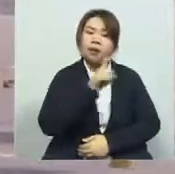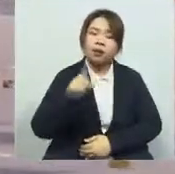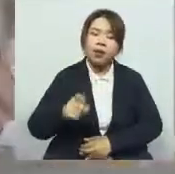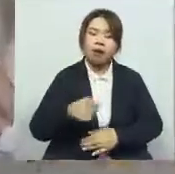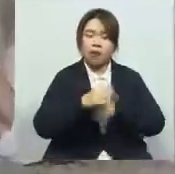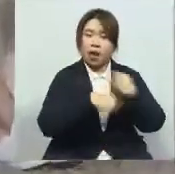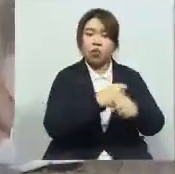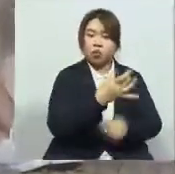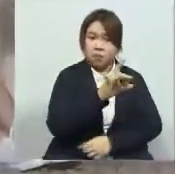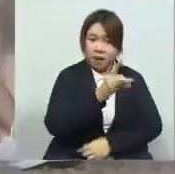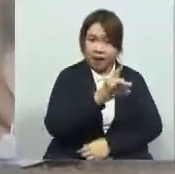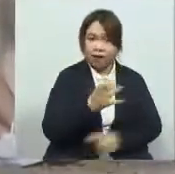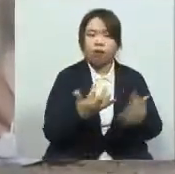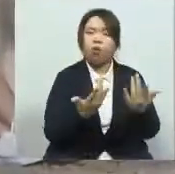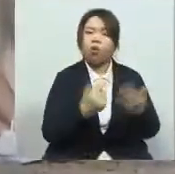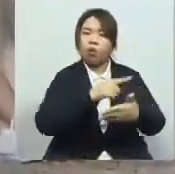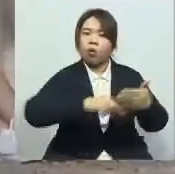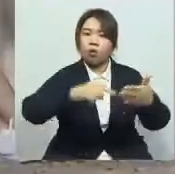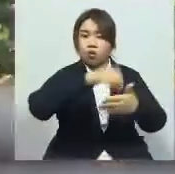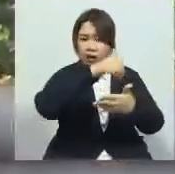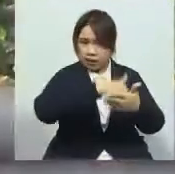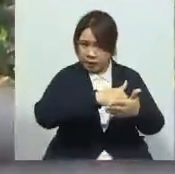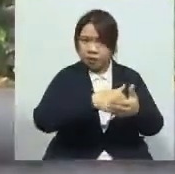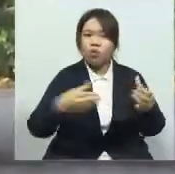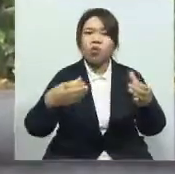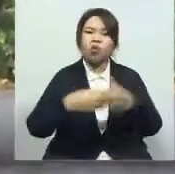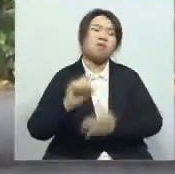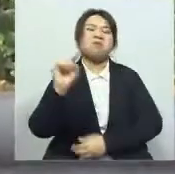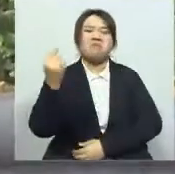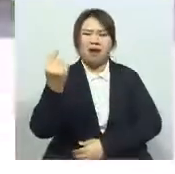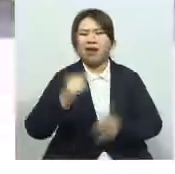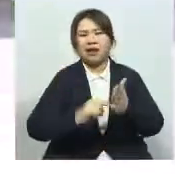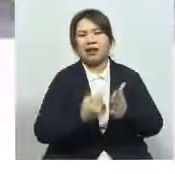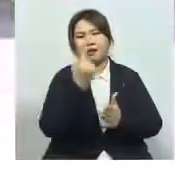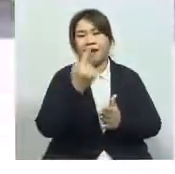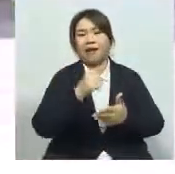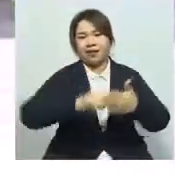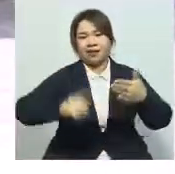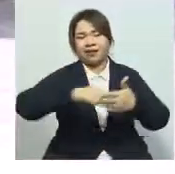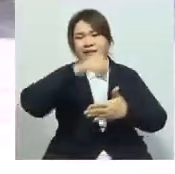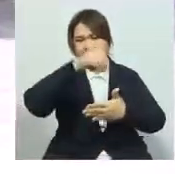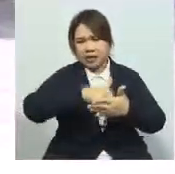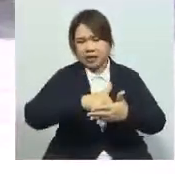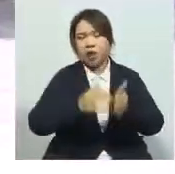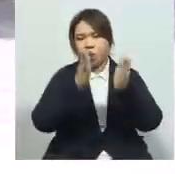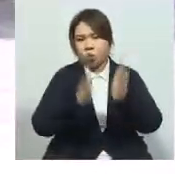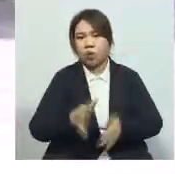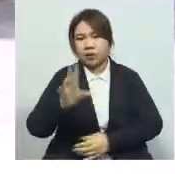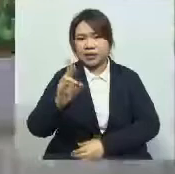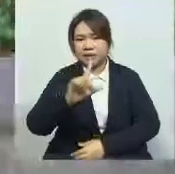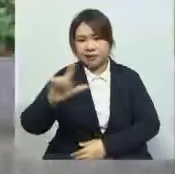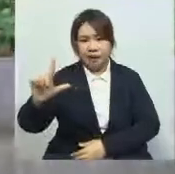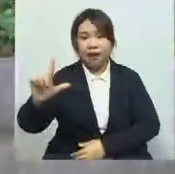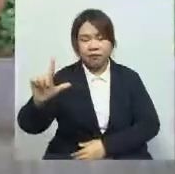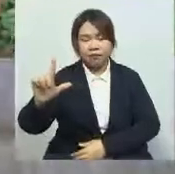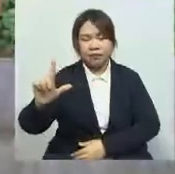18ปีที่กำลังรอใช้สิทธิ์เลือกตั้งซึ่งเป็นคนรุ่นใหม่ที่ยังไม่เคยเลือกตั้งส.ส.มีจำนวนกว่า7ล้านคน